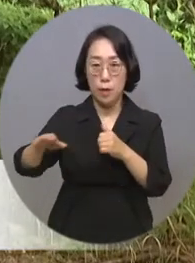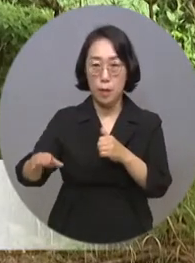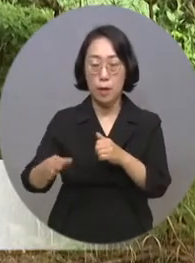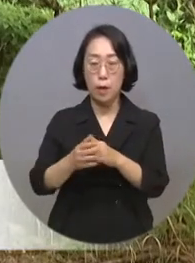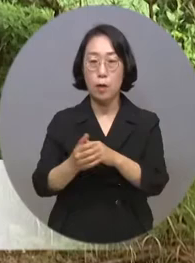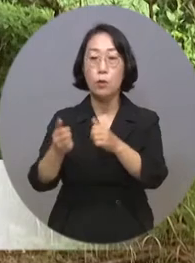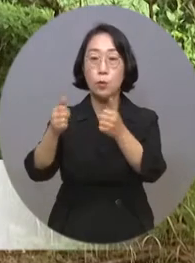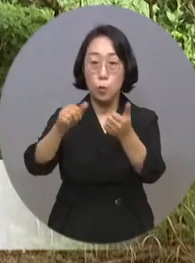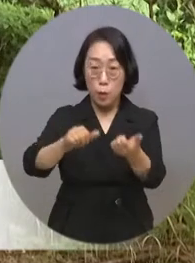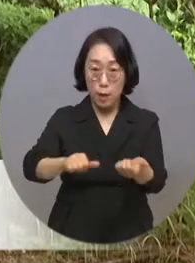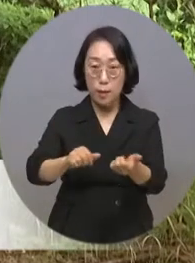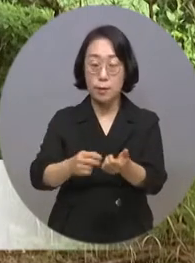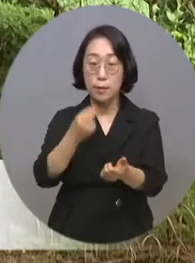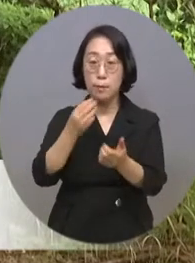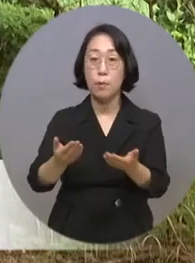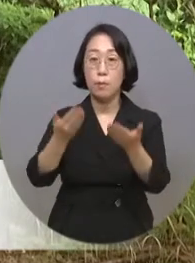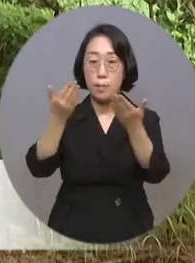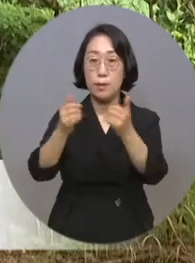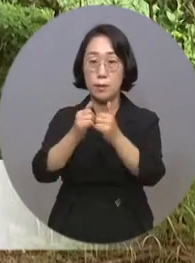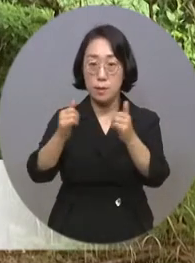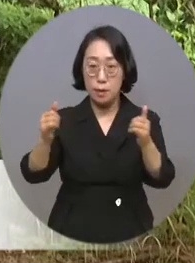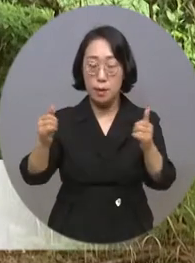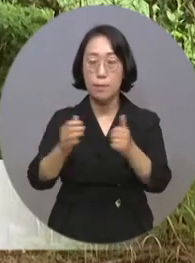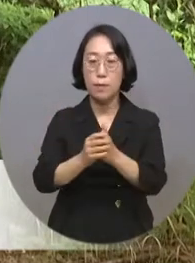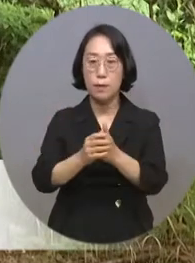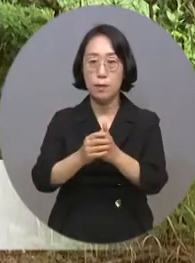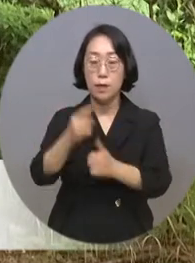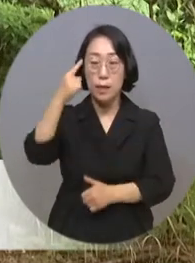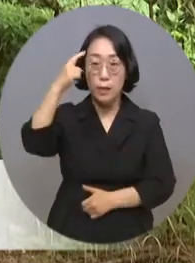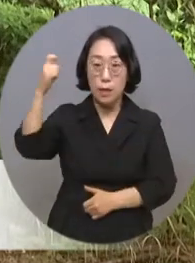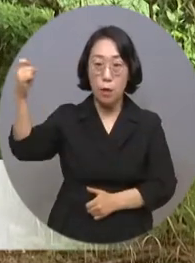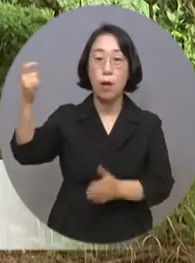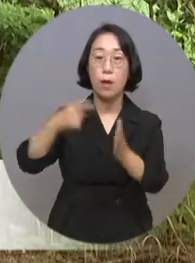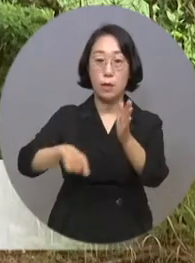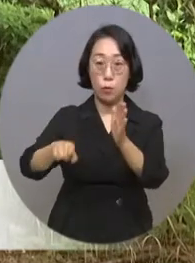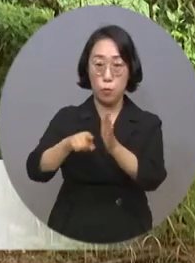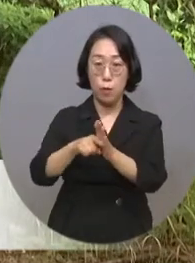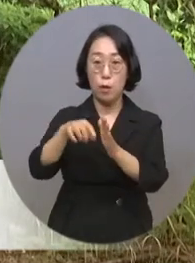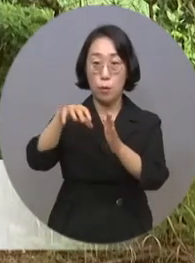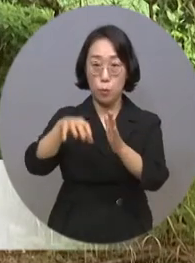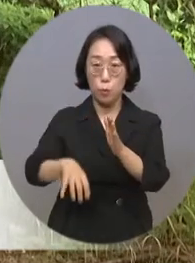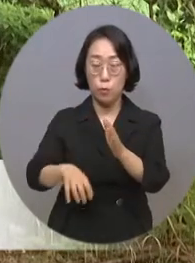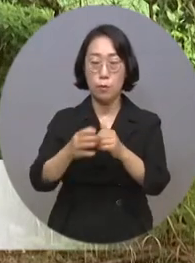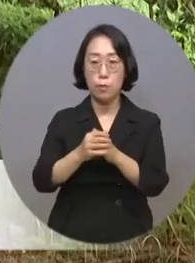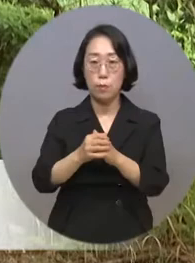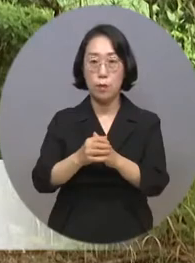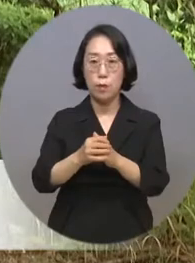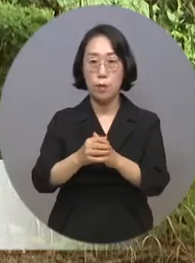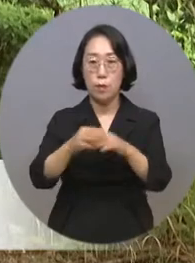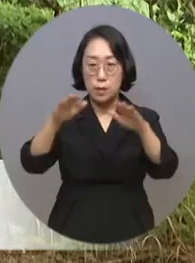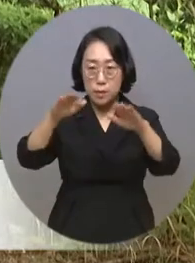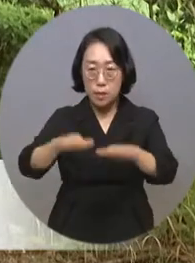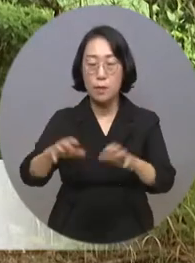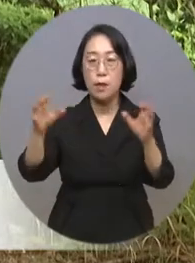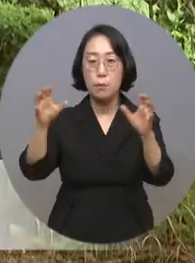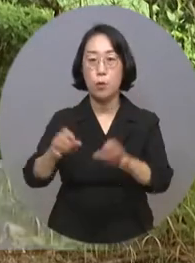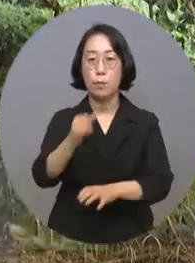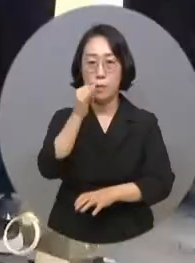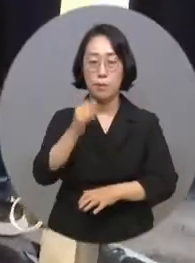돌아가신 순국 선열들을 위로하기 위해서 이 자리에 항상 해마다 제향제를 지내고